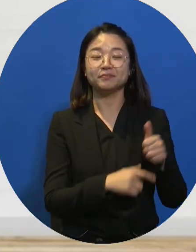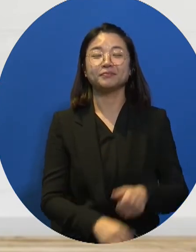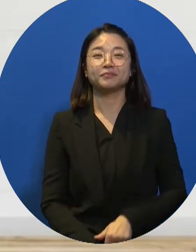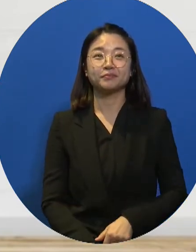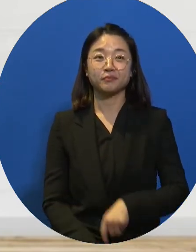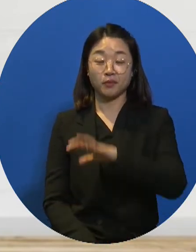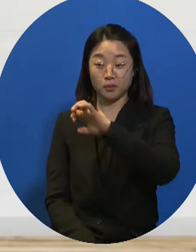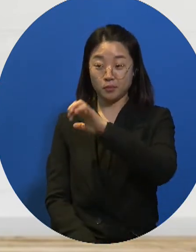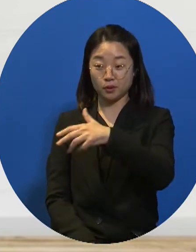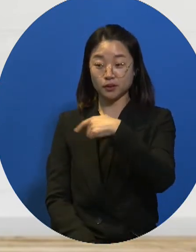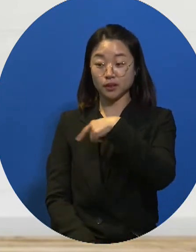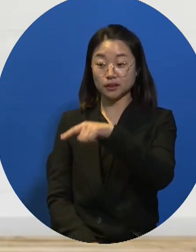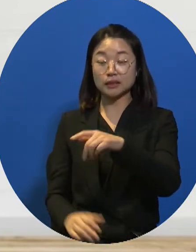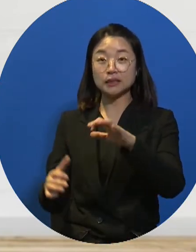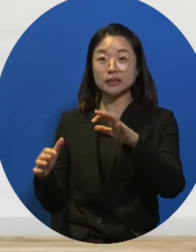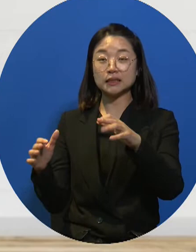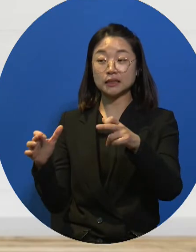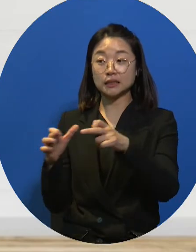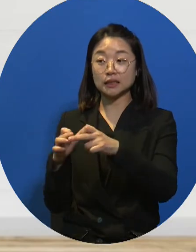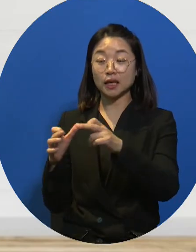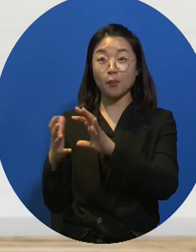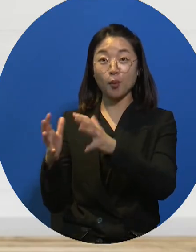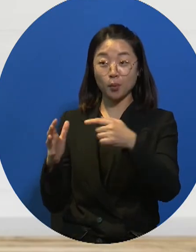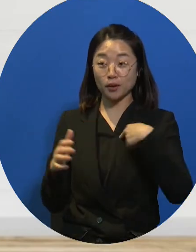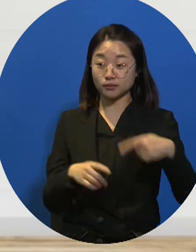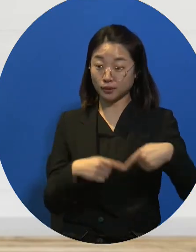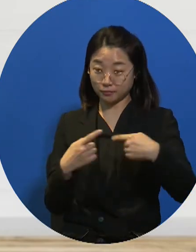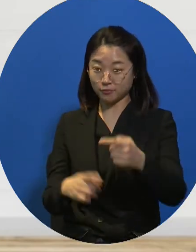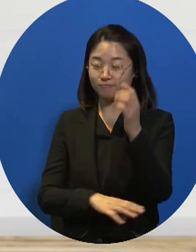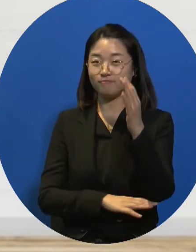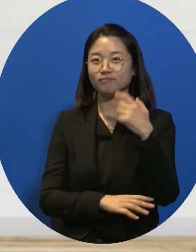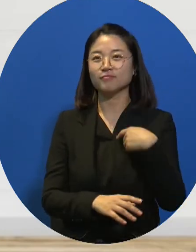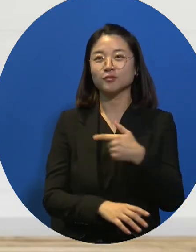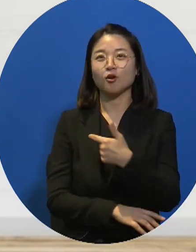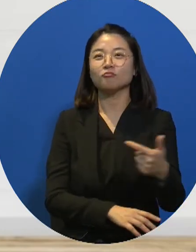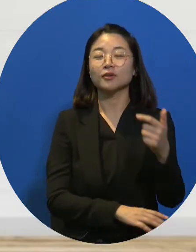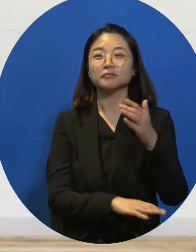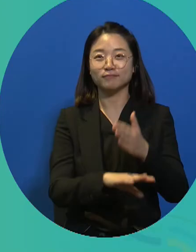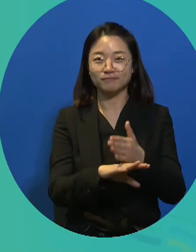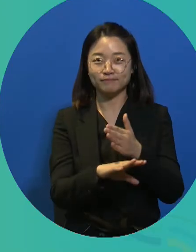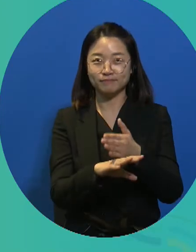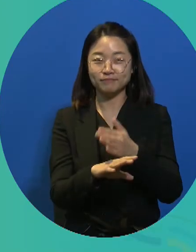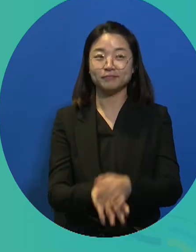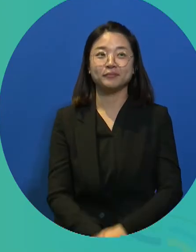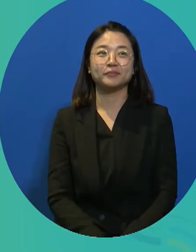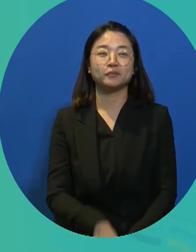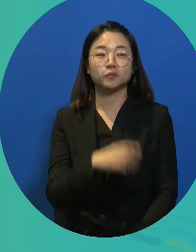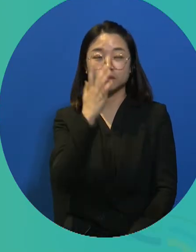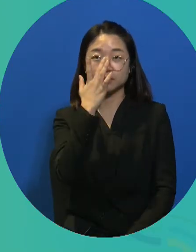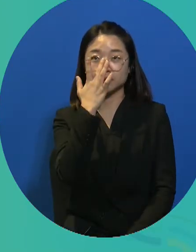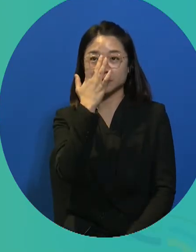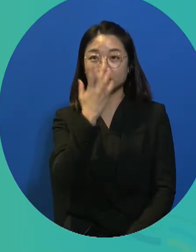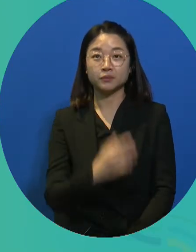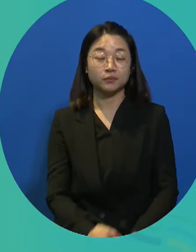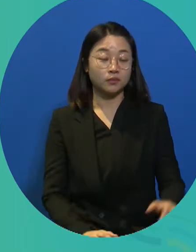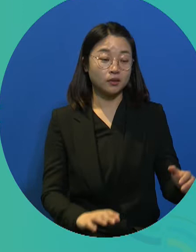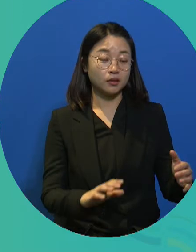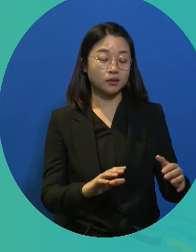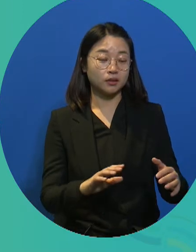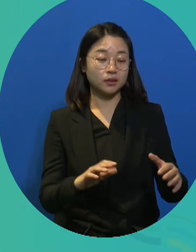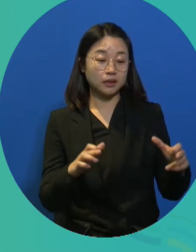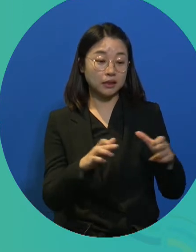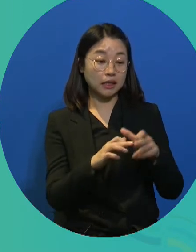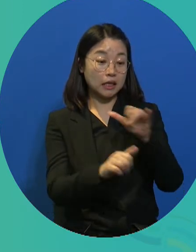포럼에서 발제를 하게 돼서 굉장히 영광이고요. 제가 오늘 발제할 주제는 CIPD 선택 의정서 비준